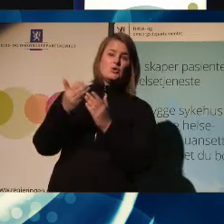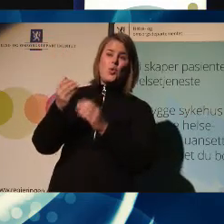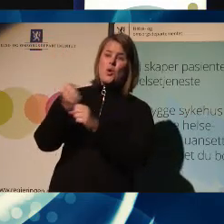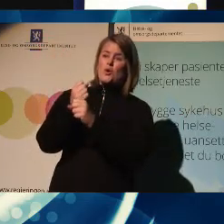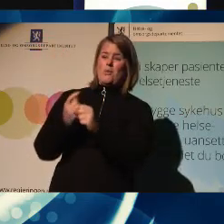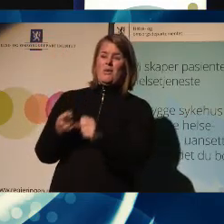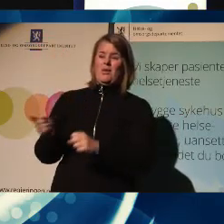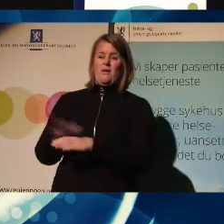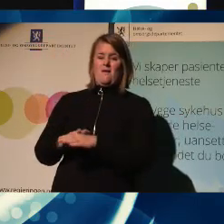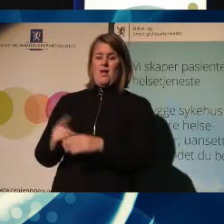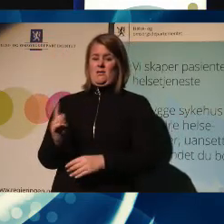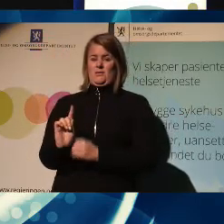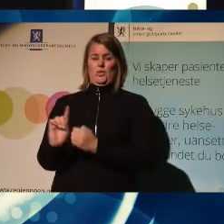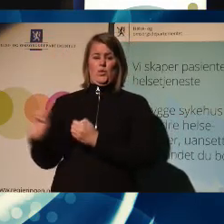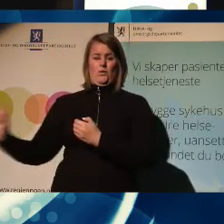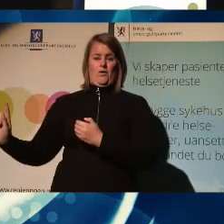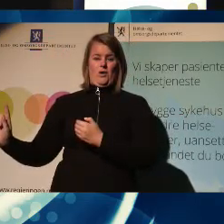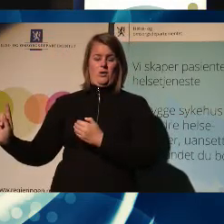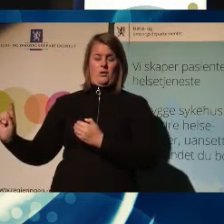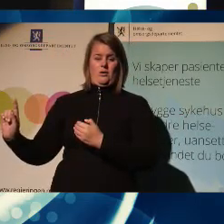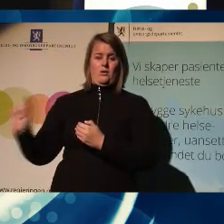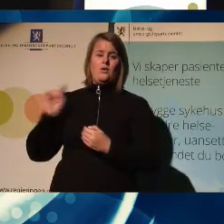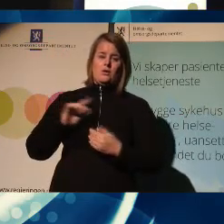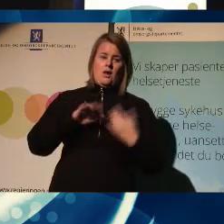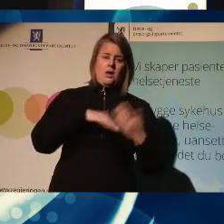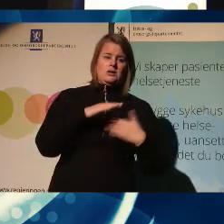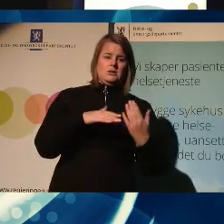Og det koster samfunnet masse penger.